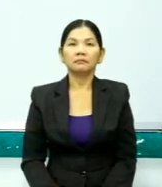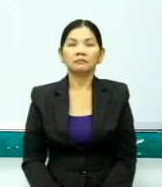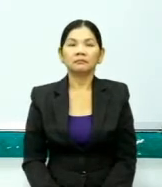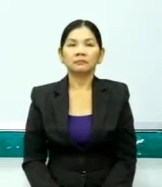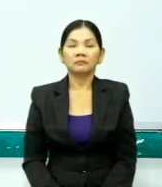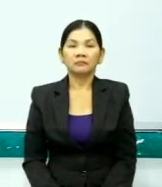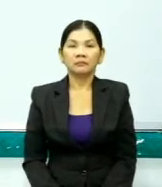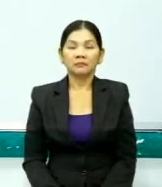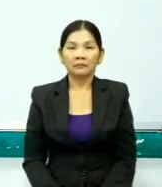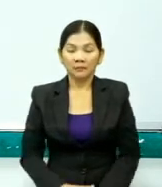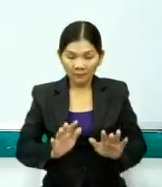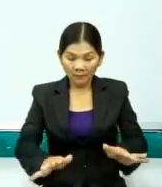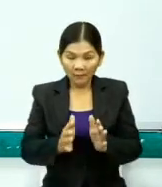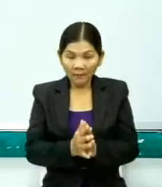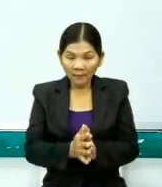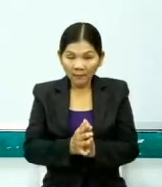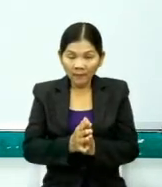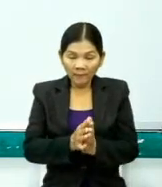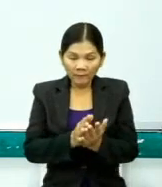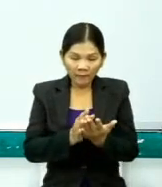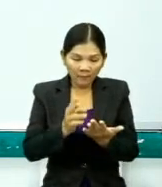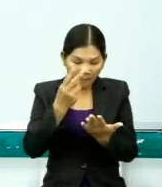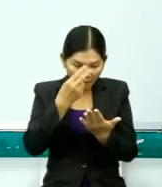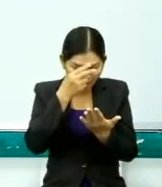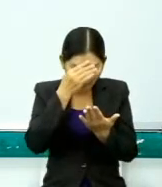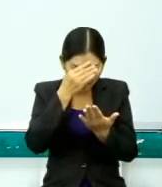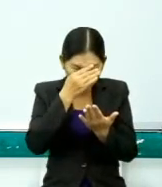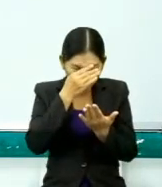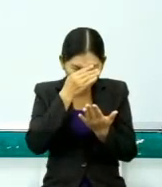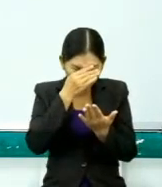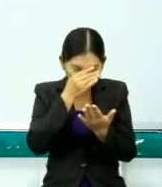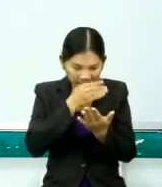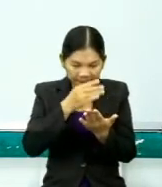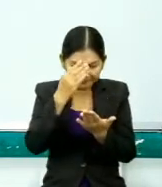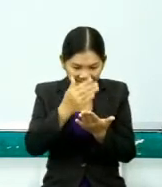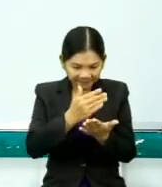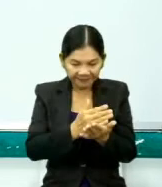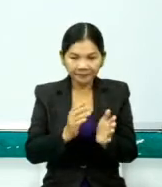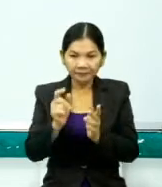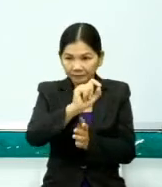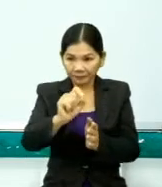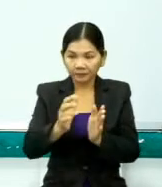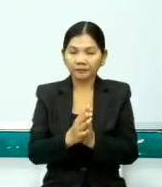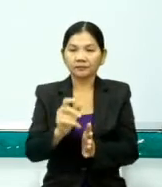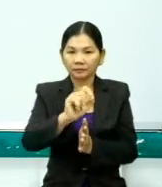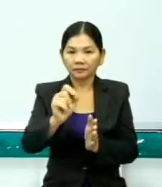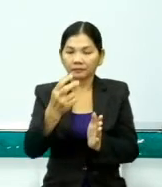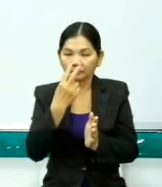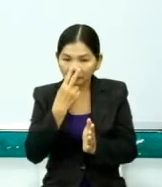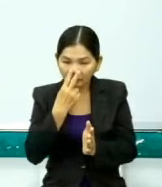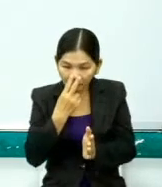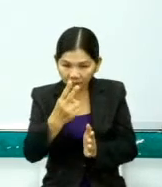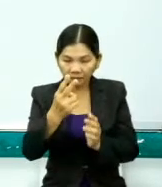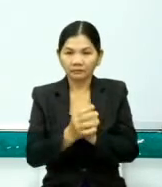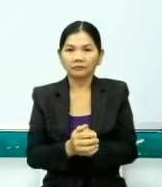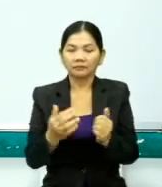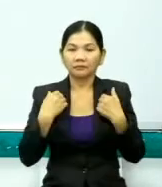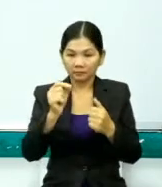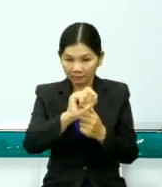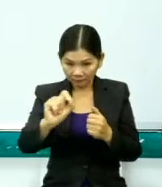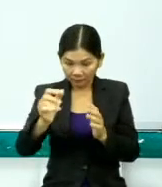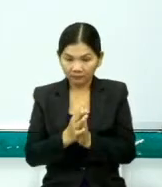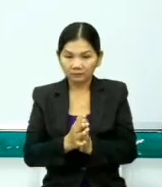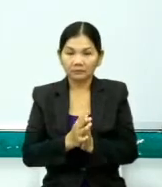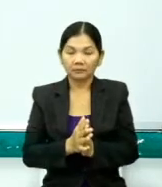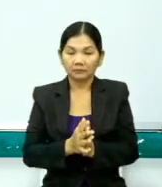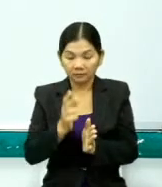Chà, lấy con sẽ đâm nhạc cứu, bị lục liệp sơ xê sân ná. Chà, lấy nhạc cứu sơ xê ở con. Mơ sân, môn nâng sơ xê, nhạc